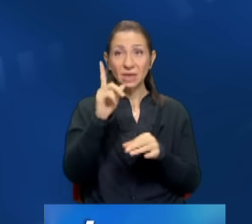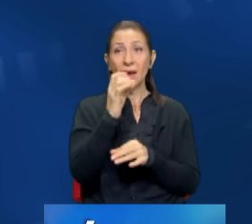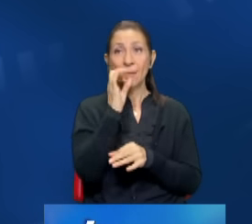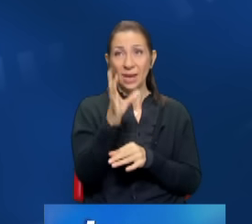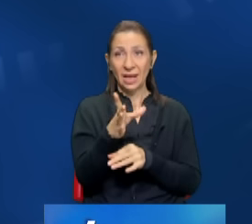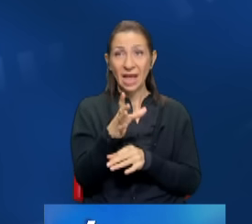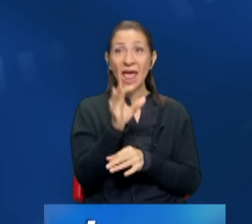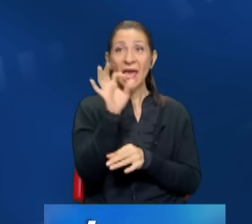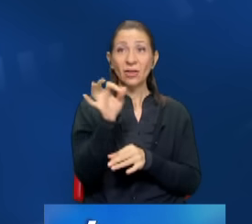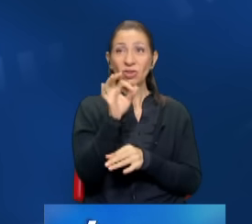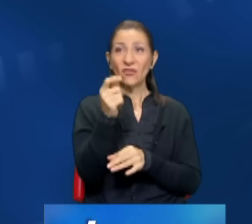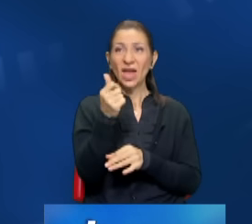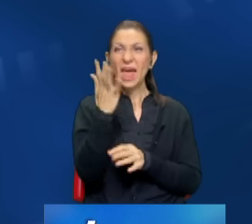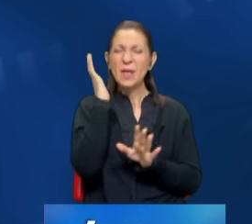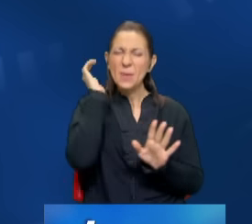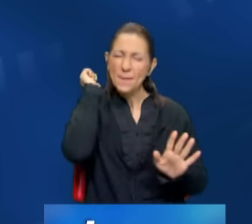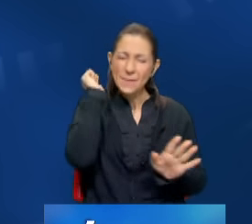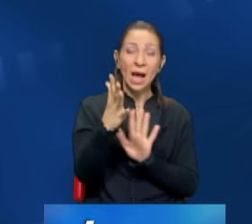haber. Eylül'de